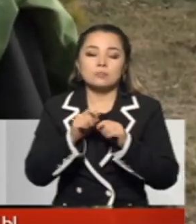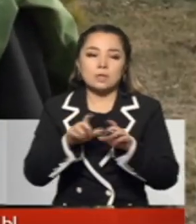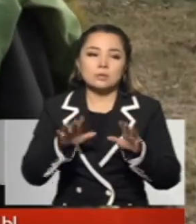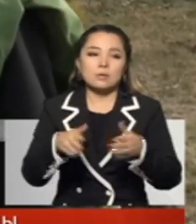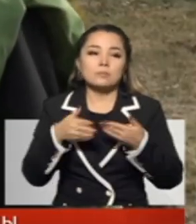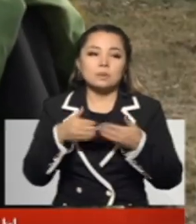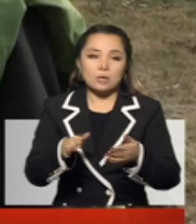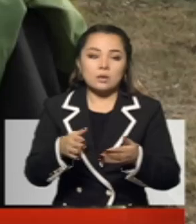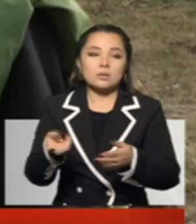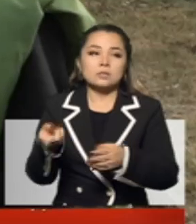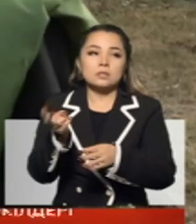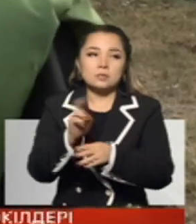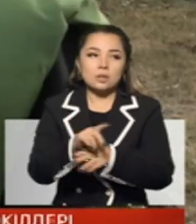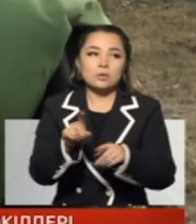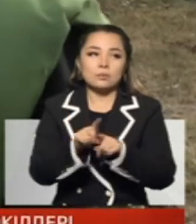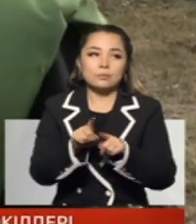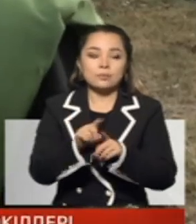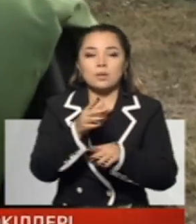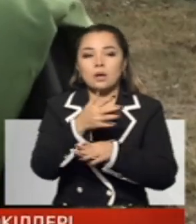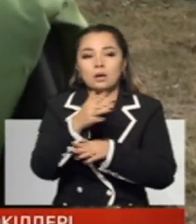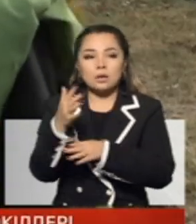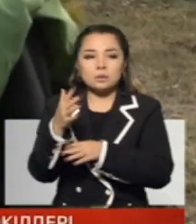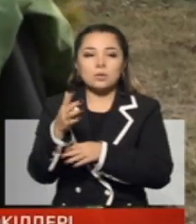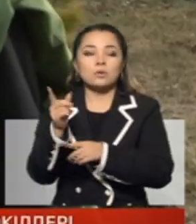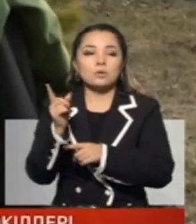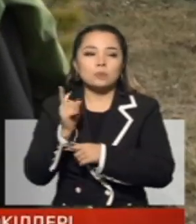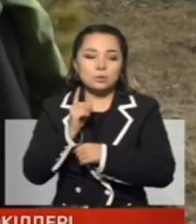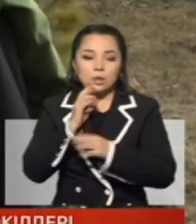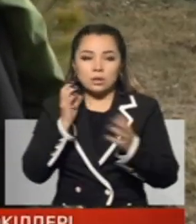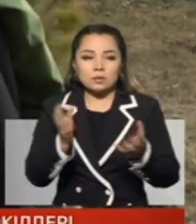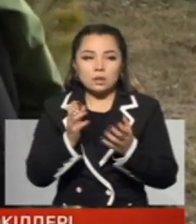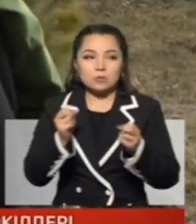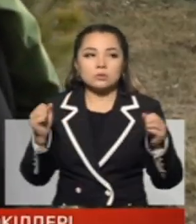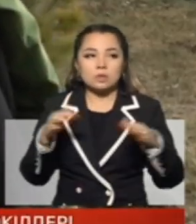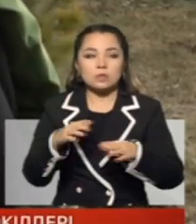бітіргеннің өзінде де келіп, ағаштарды күтіп, осы жерлерде жиналатын боламыз.